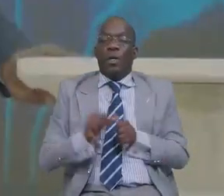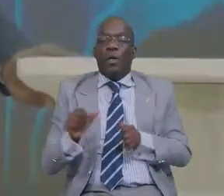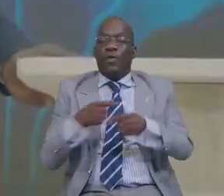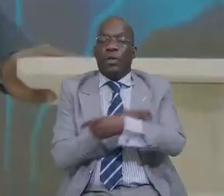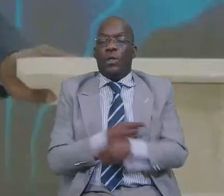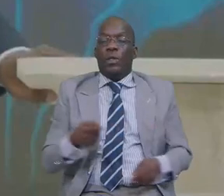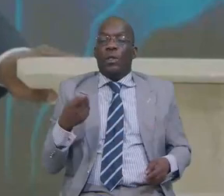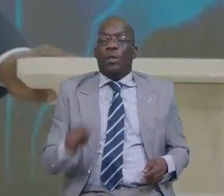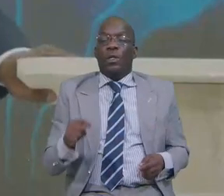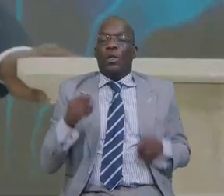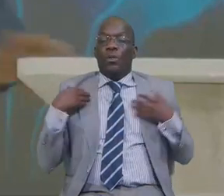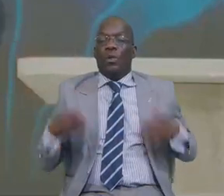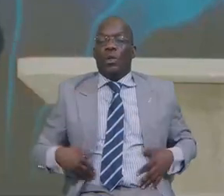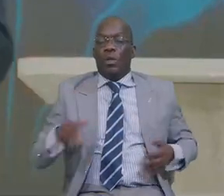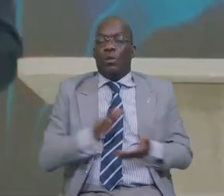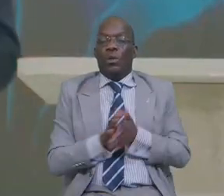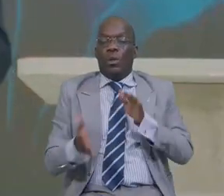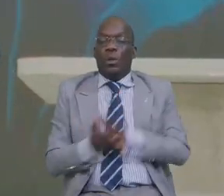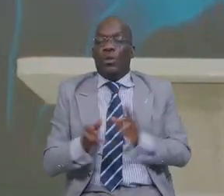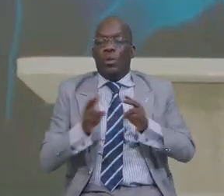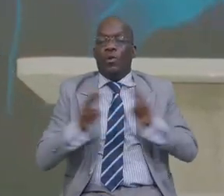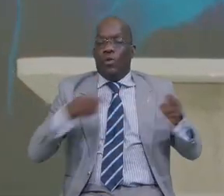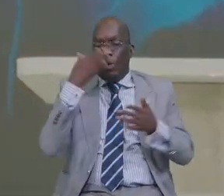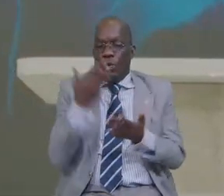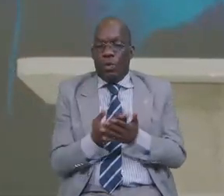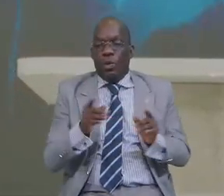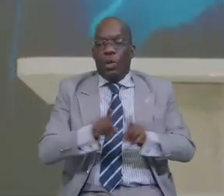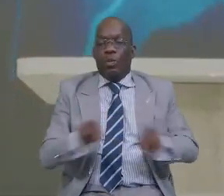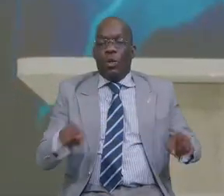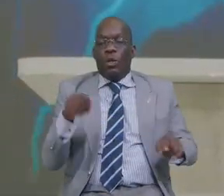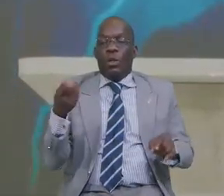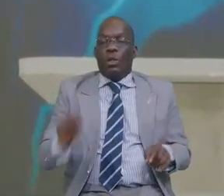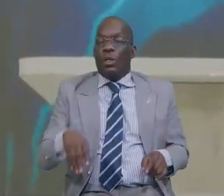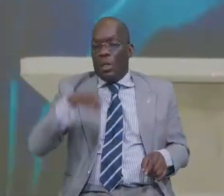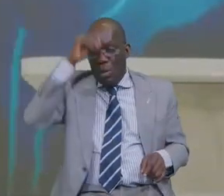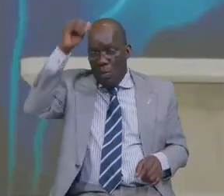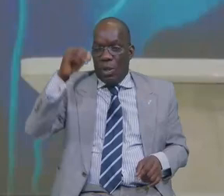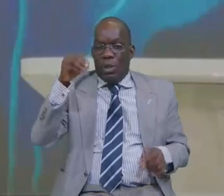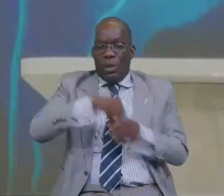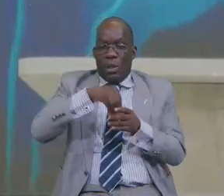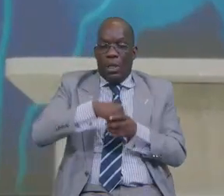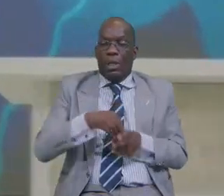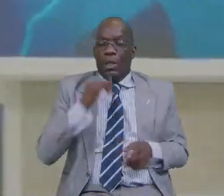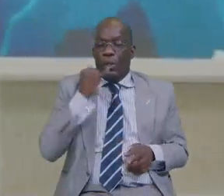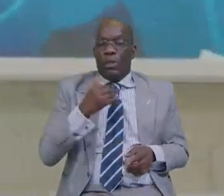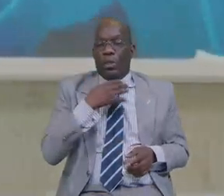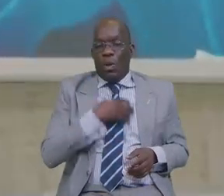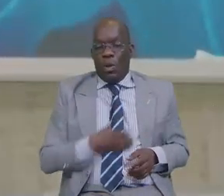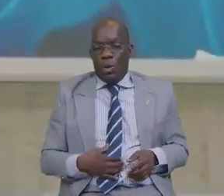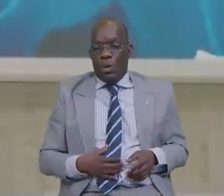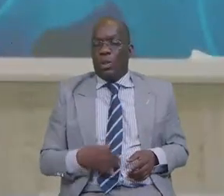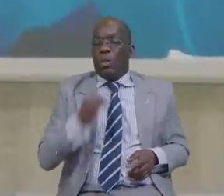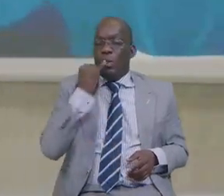corps devient fort, mais la pensée est affamée,